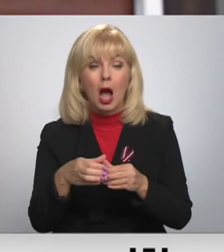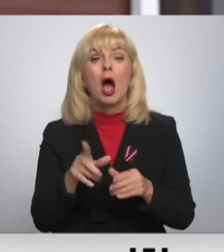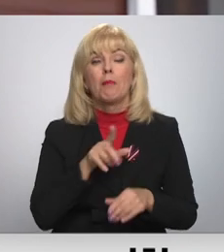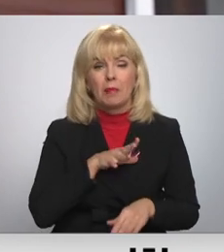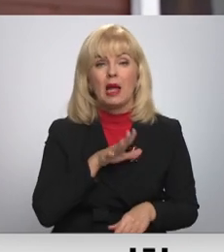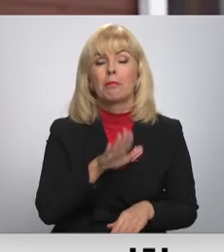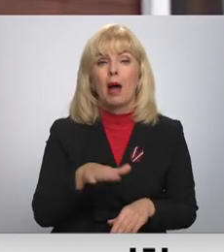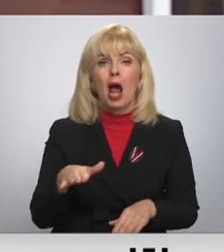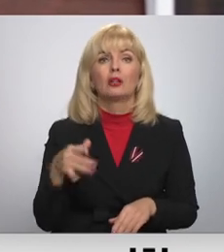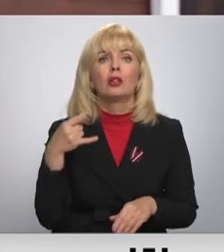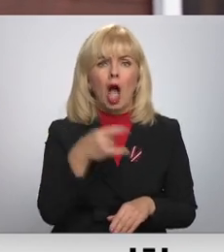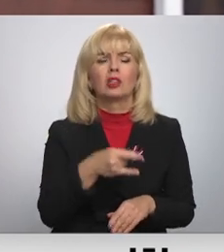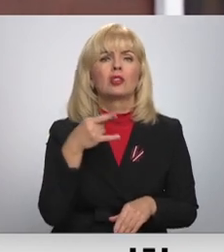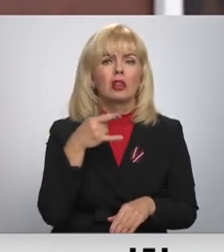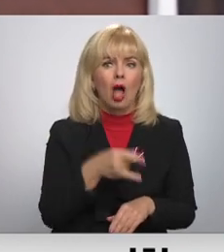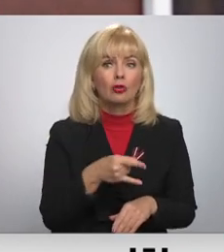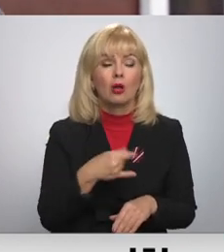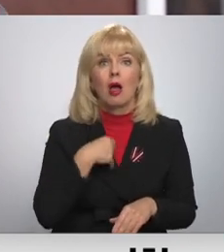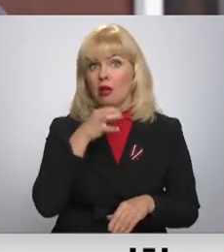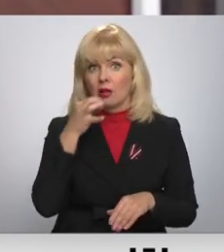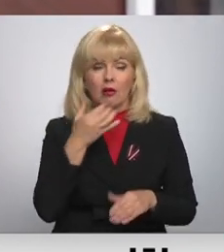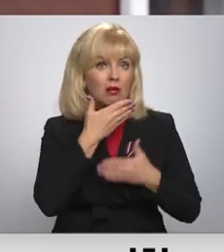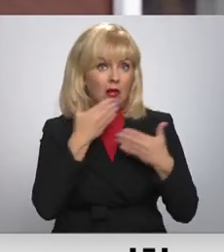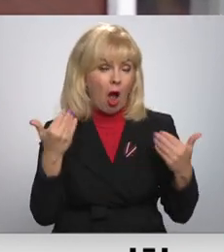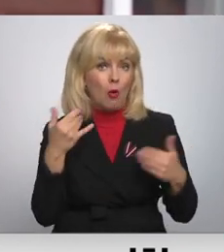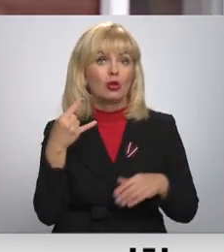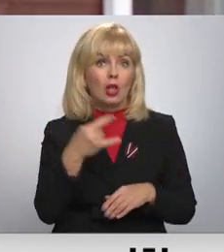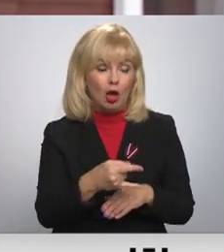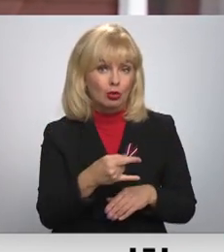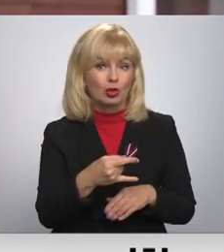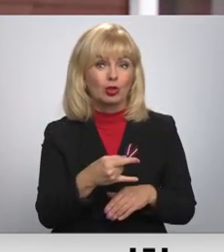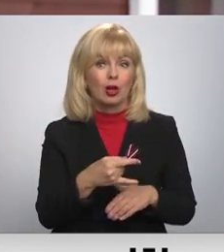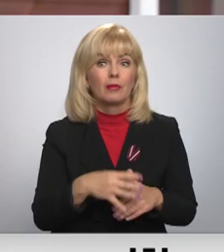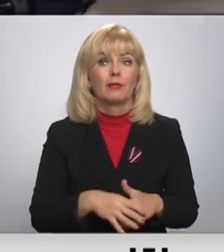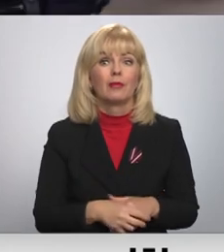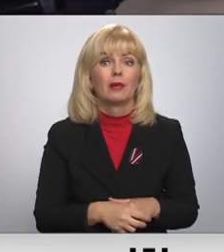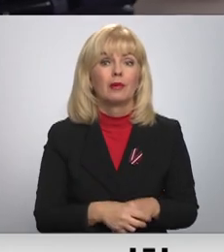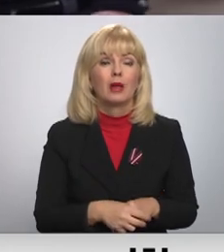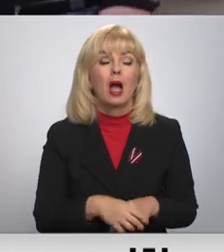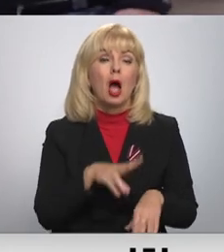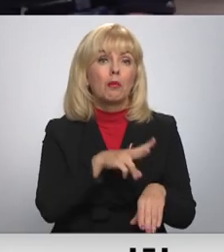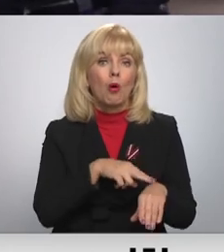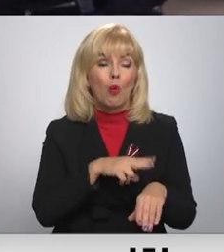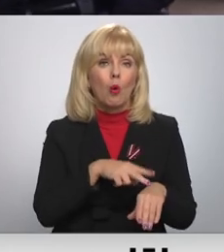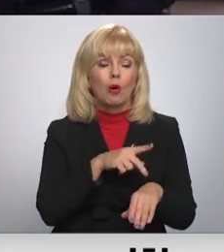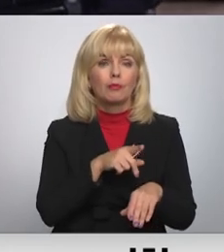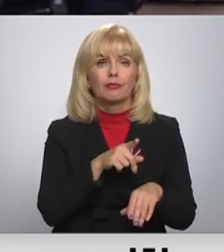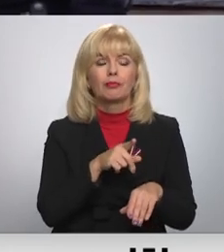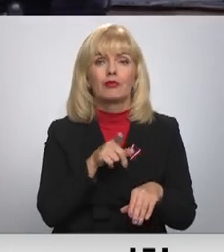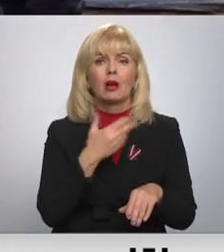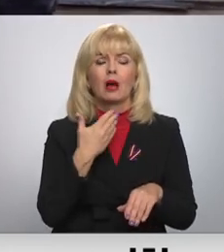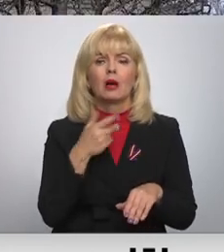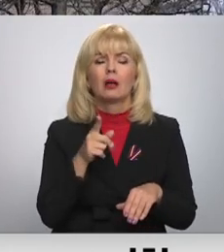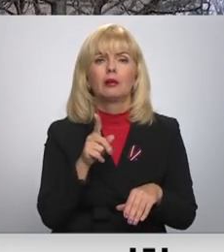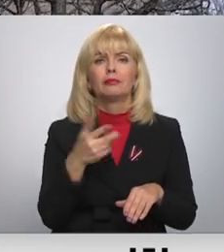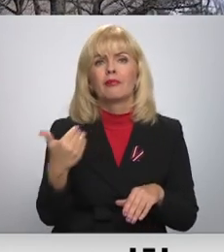bija. Taksi, taksi. Saku, nu nav taksi. Tā atbildēju. Policija ciemā, kas ir pēdējā